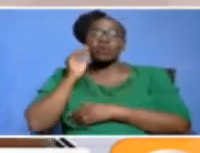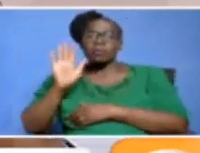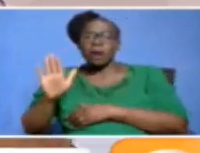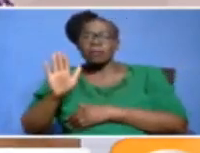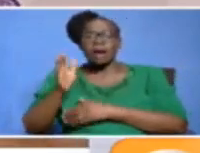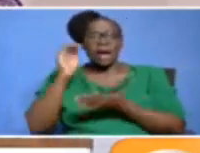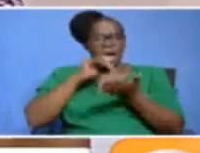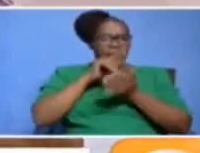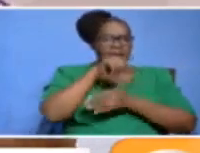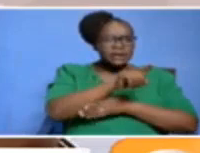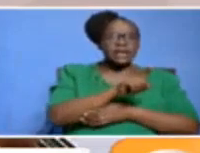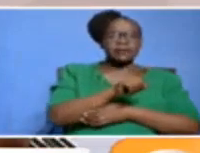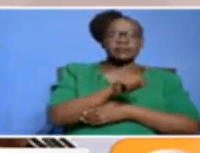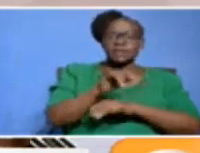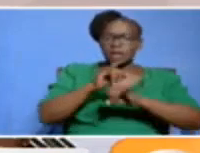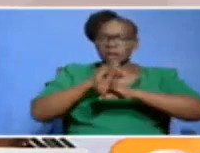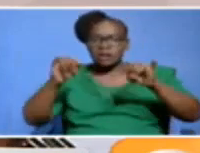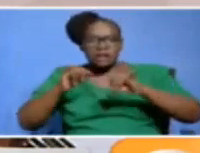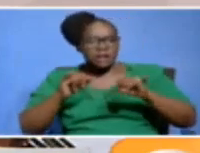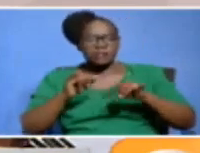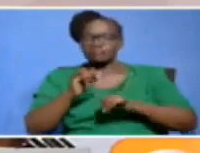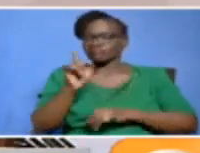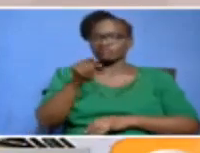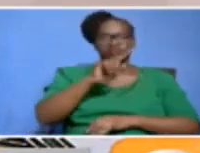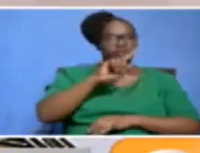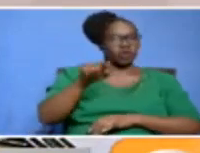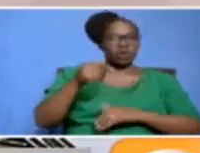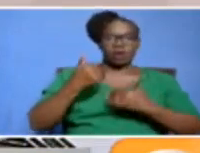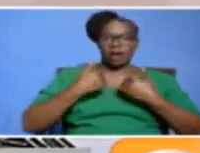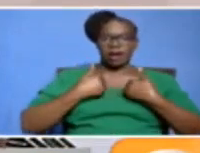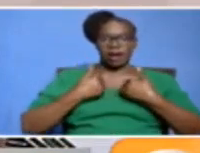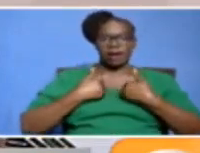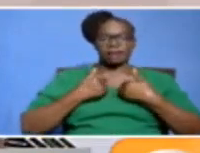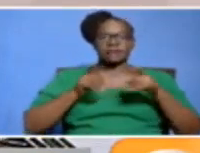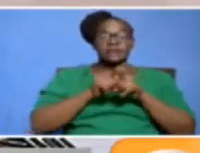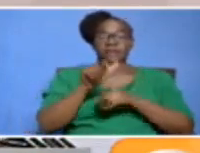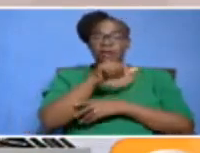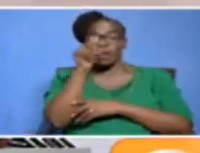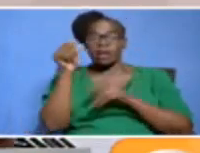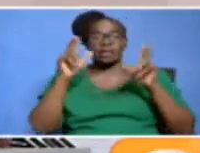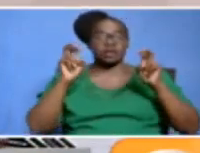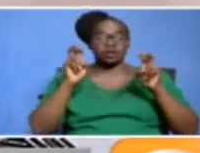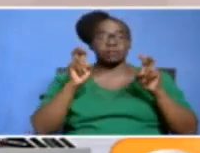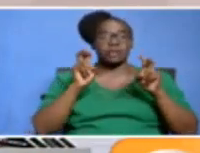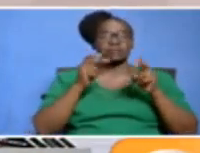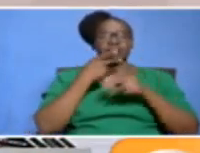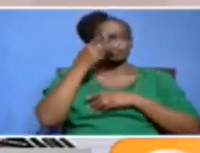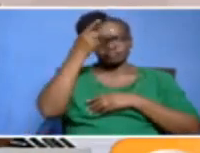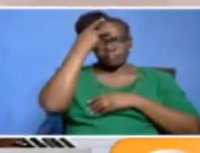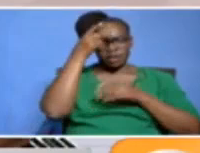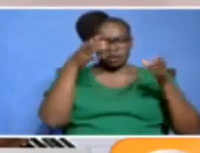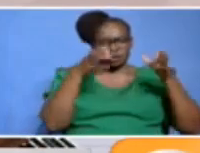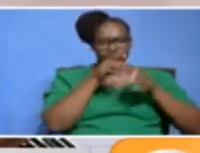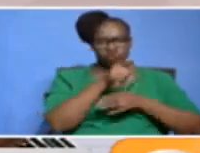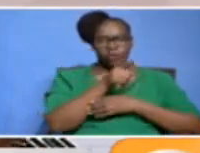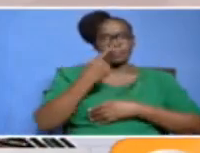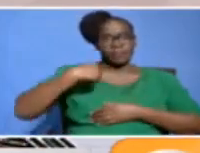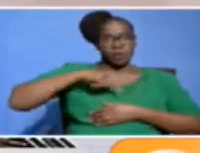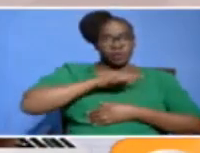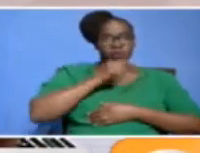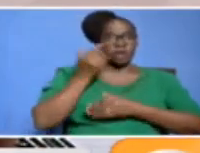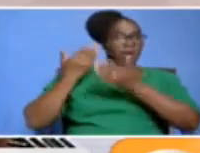kutume nifagilie hapo ama nifanyie hivi itakuwa ni makosa. Alafu tena kuna jambo lingine ambalo liligeuka kwa wazazi. Sisi zamani tulikuwa